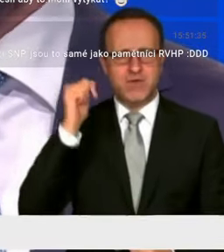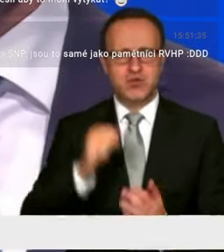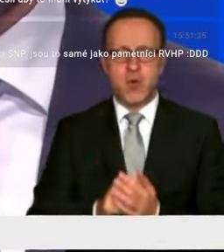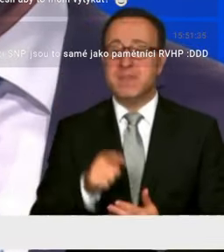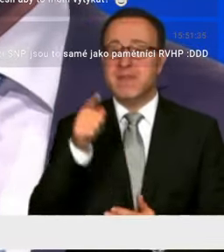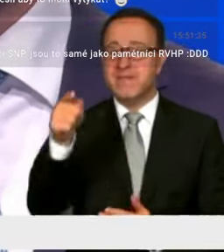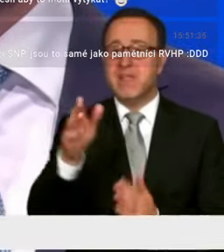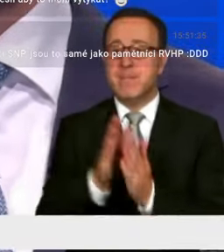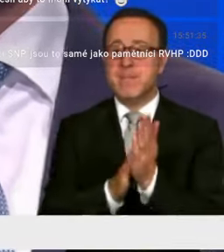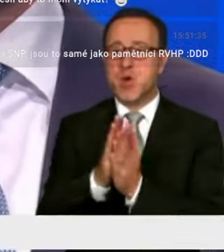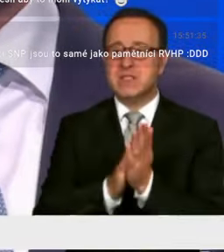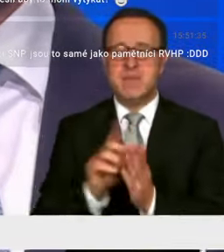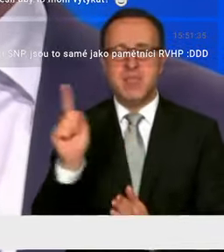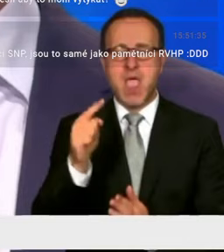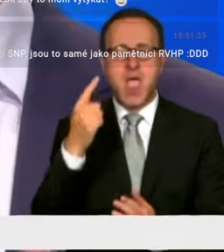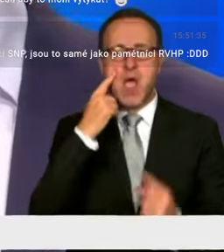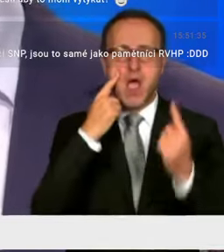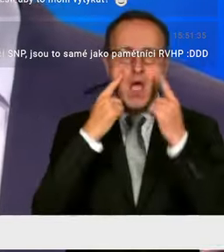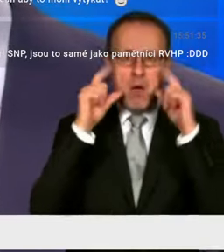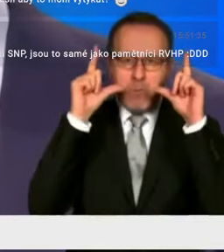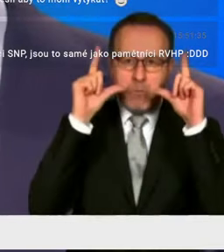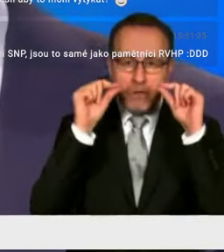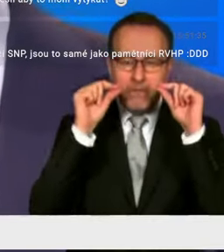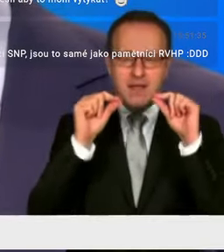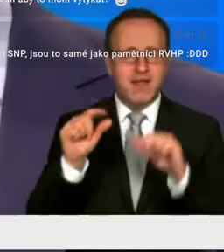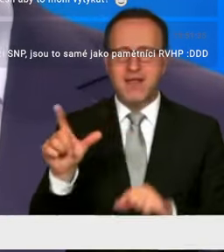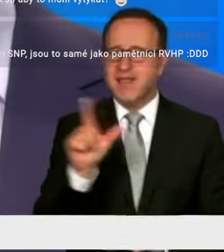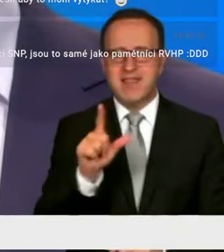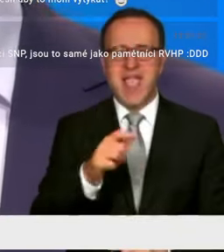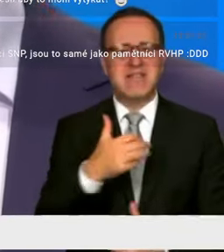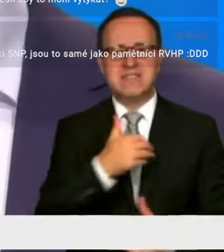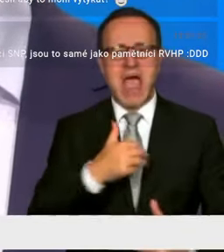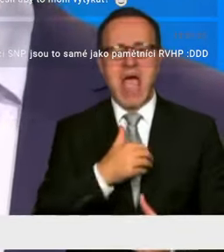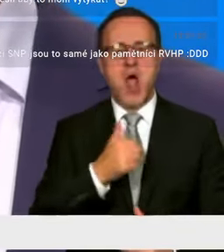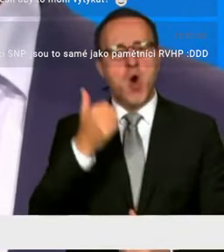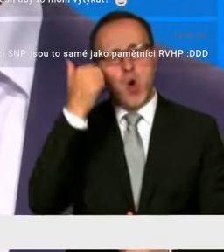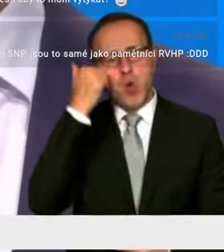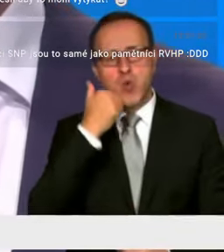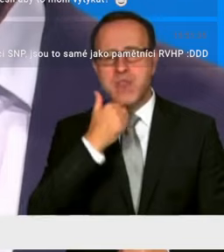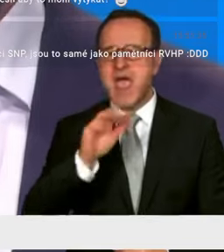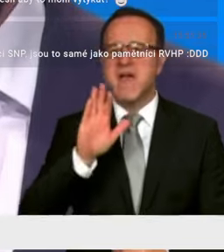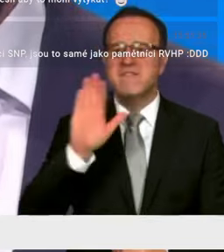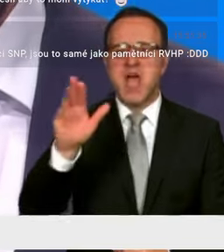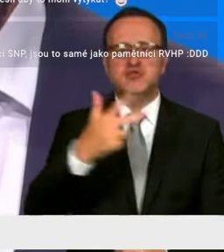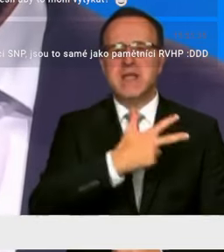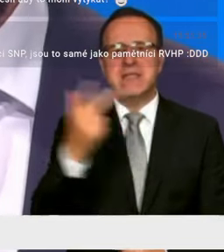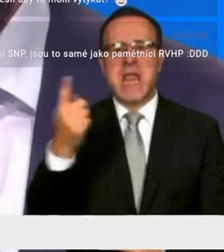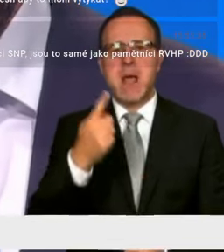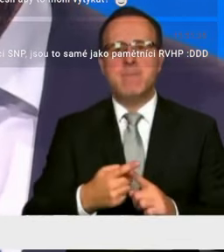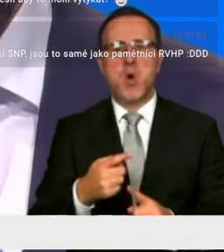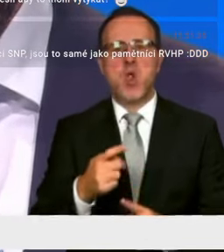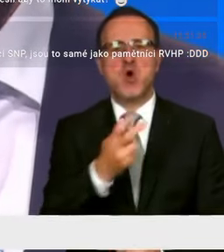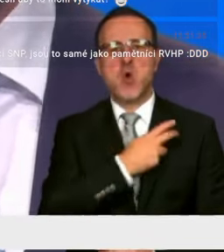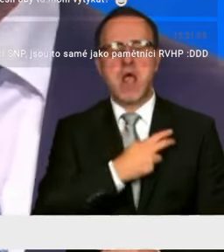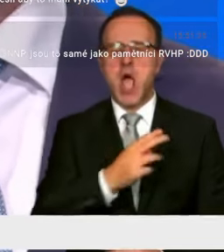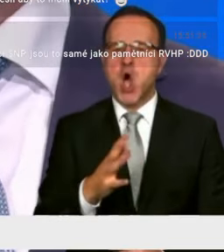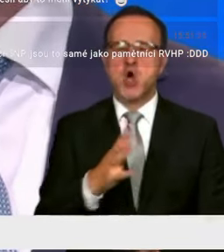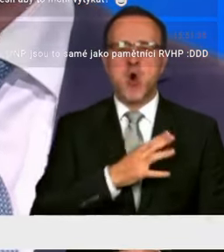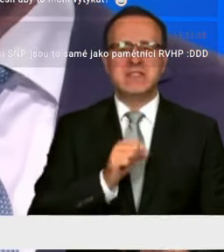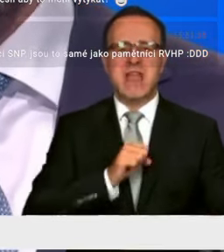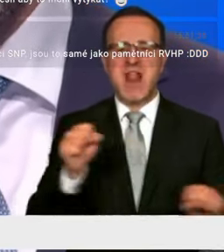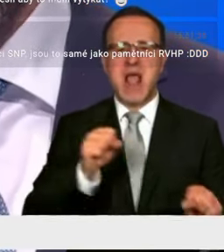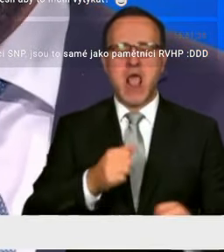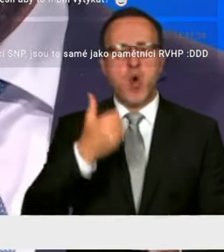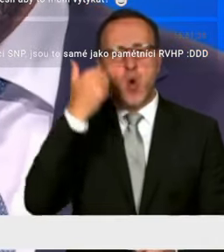nezakrývajte oči a nestačí sa ľuďom na Slovensku vymazať tri a pol roka vášho hrozného vládnutia Kedy ste mali